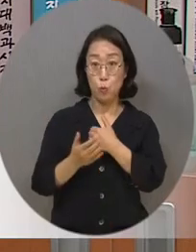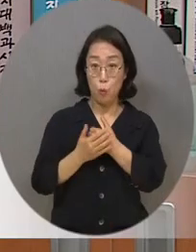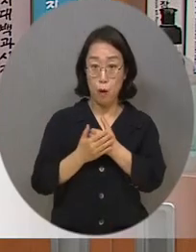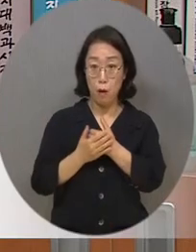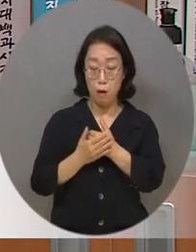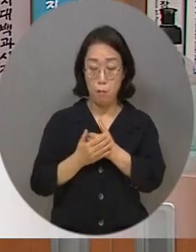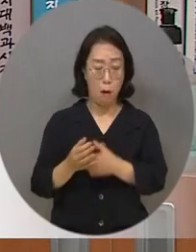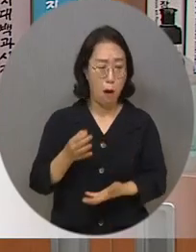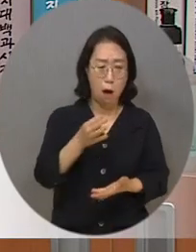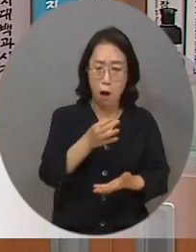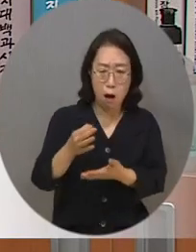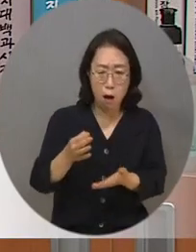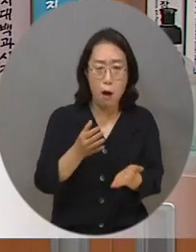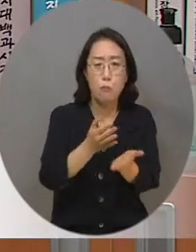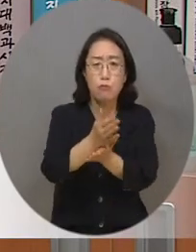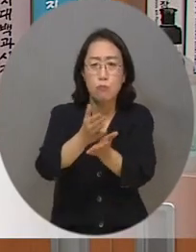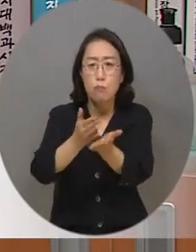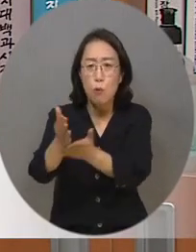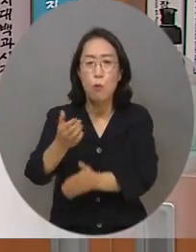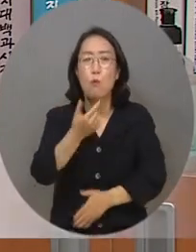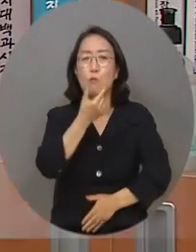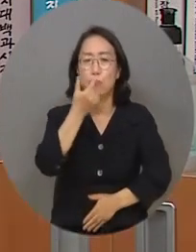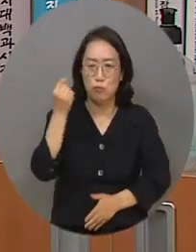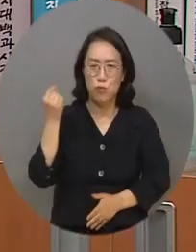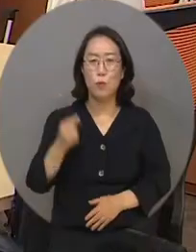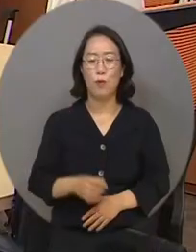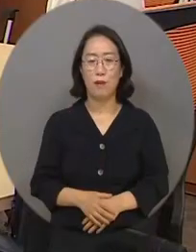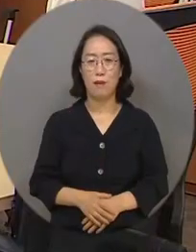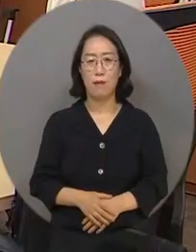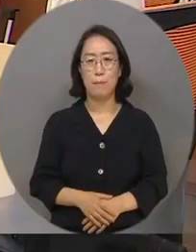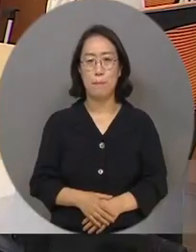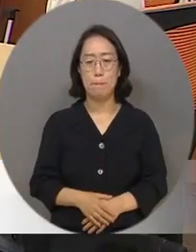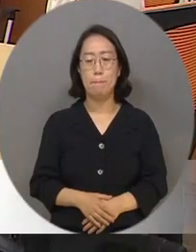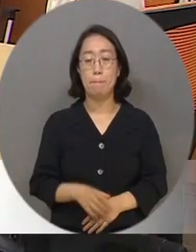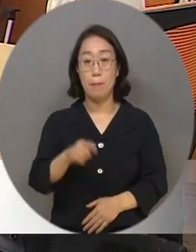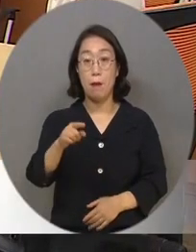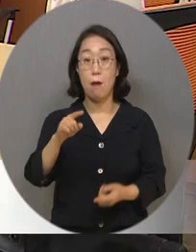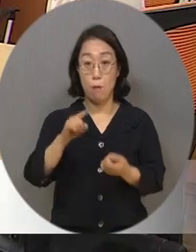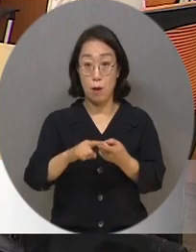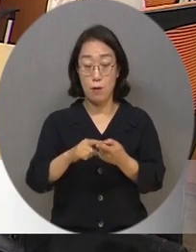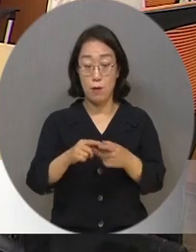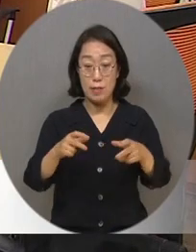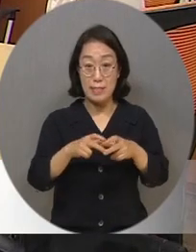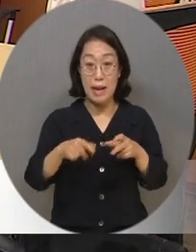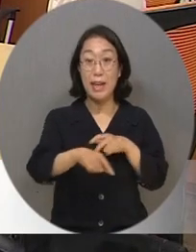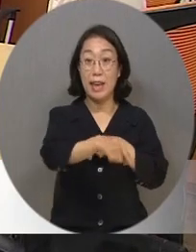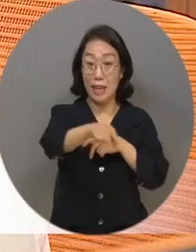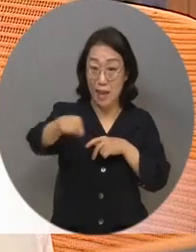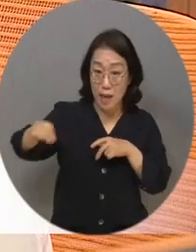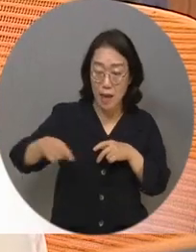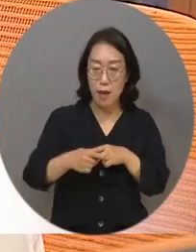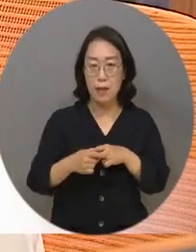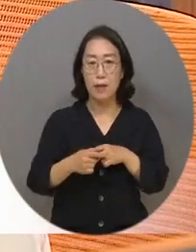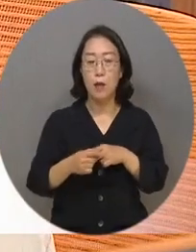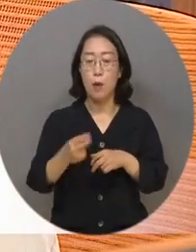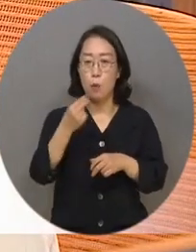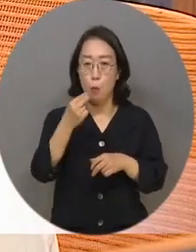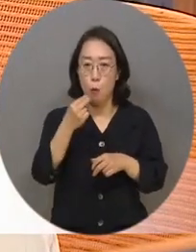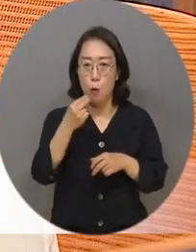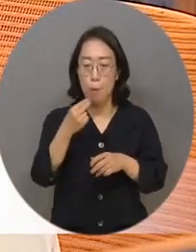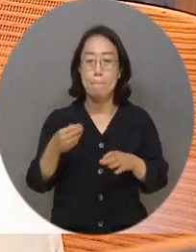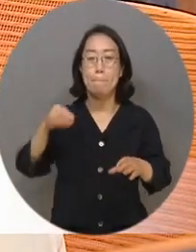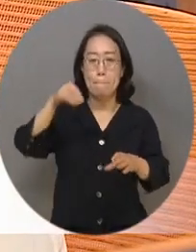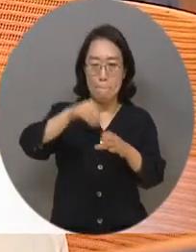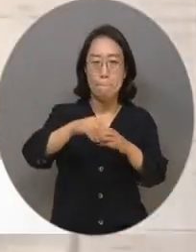하더라도 지원 품목이 우리나라 같은 경우 너무 적고 이에 대해 장애계는 건강보험급여 제도 진입을